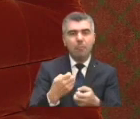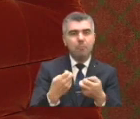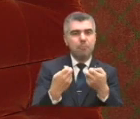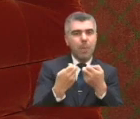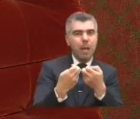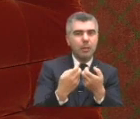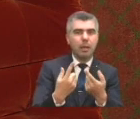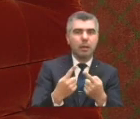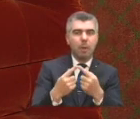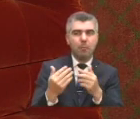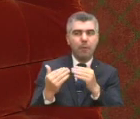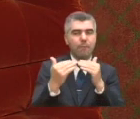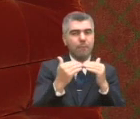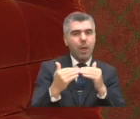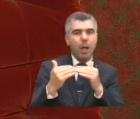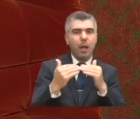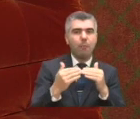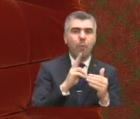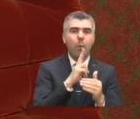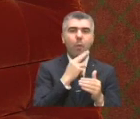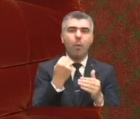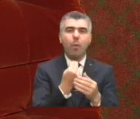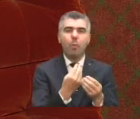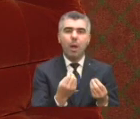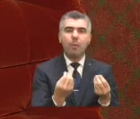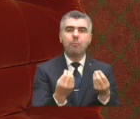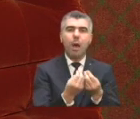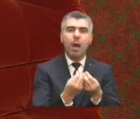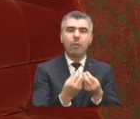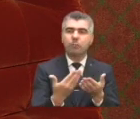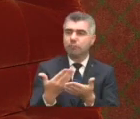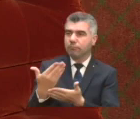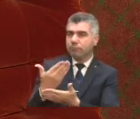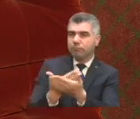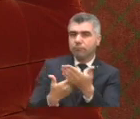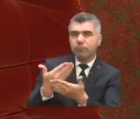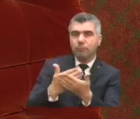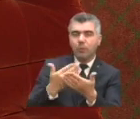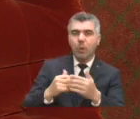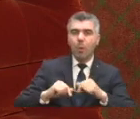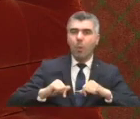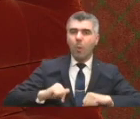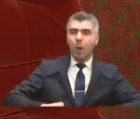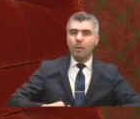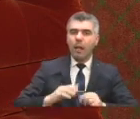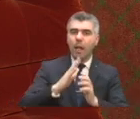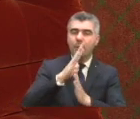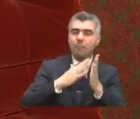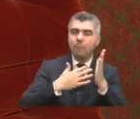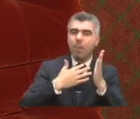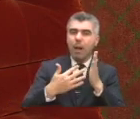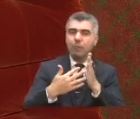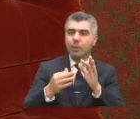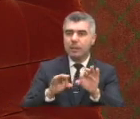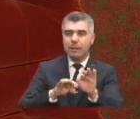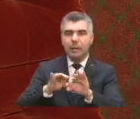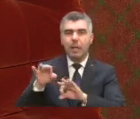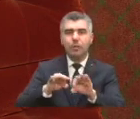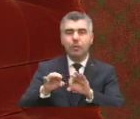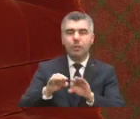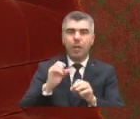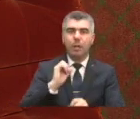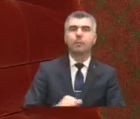في هذا الموضوع بين القطاعات الحكومية من خلال شبكة التشاور المشتركة بين الوزارات اللي عندها خطة عمل واستراتيجية في هذا